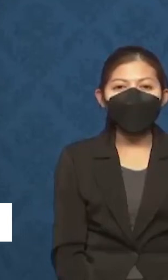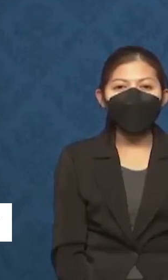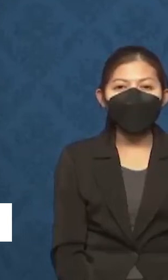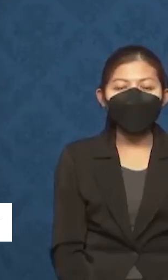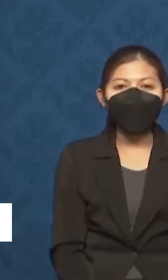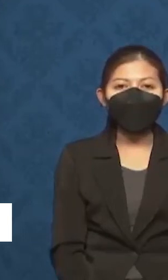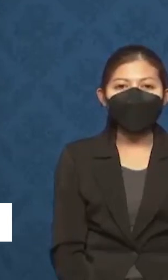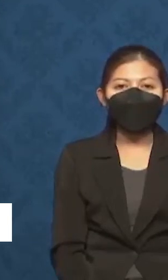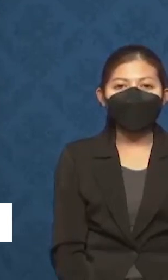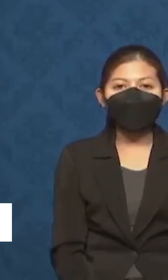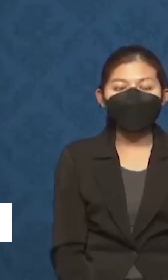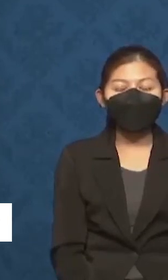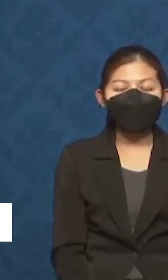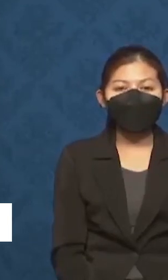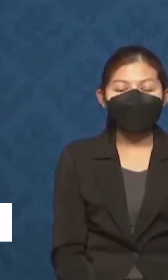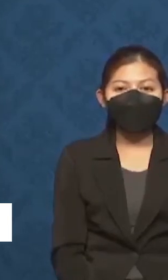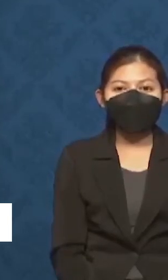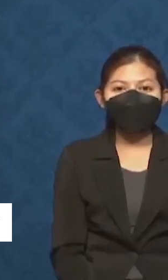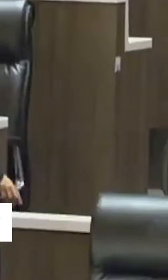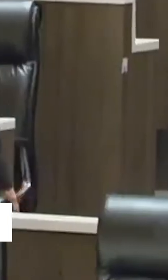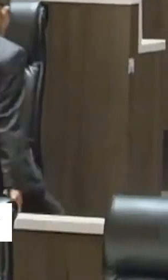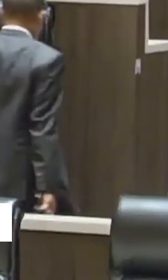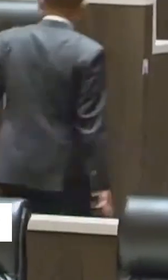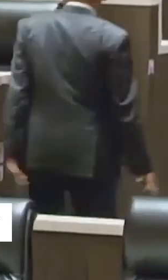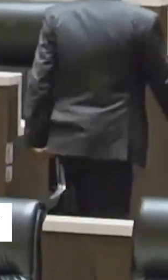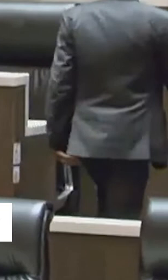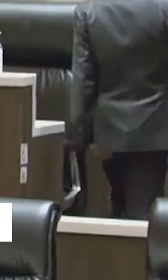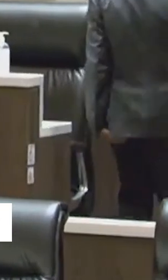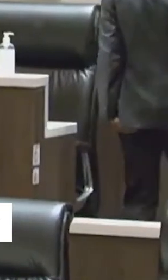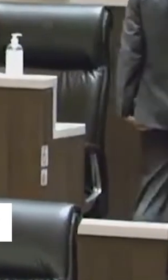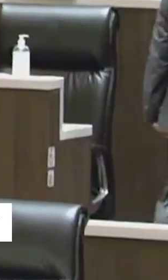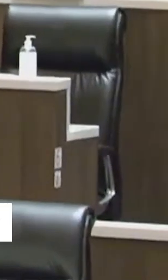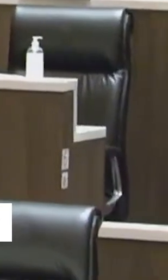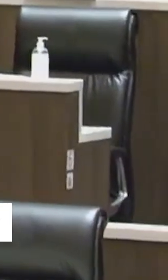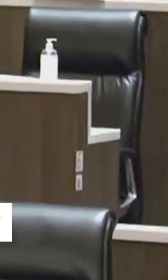บ้างนายกรัฐมนตรีกล่าวว่าก็ดีส่วนมีหมัดเด็ดอะไรที่จะชี้แจงอะไรกับ